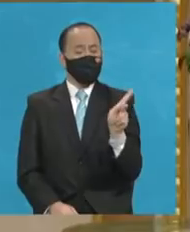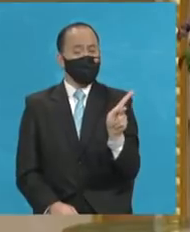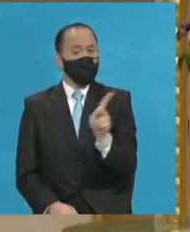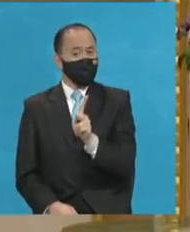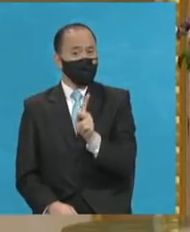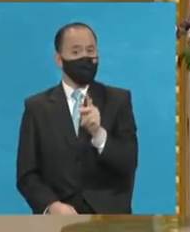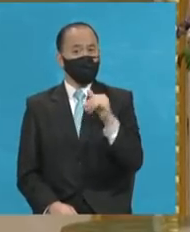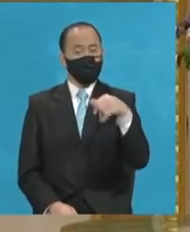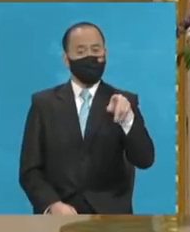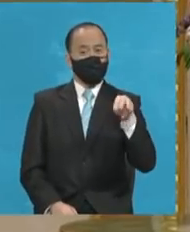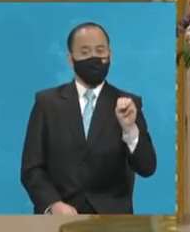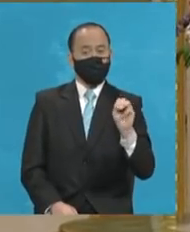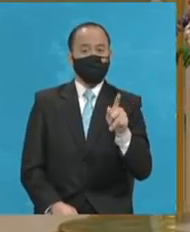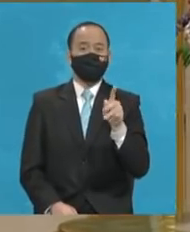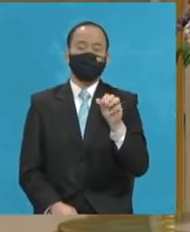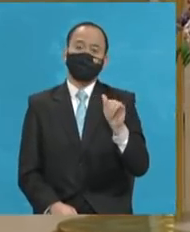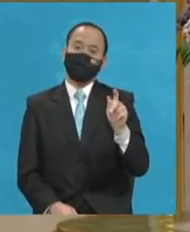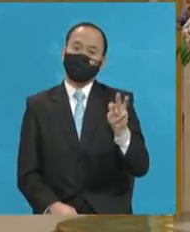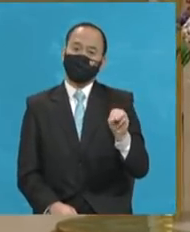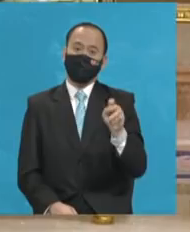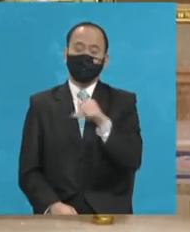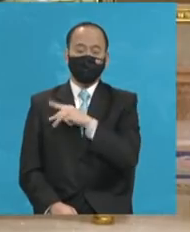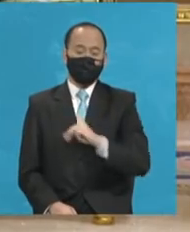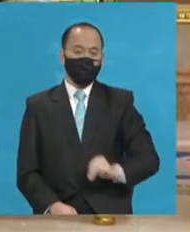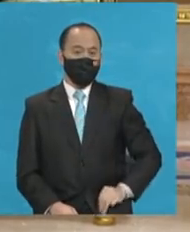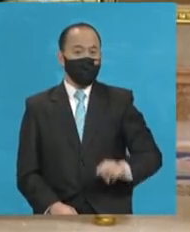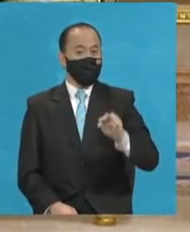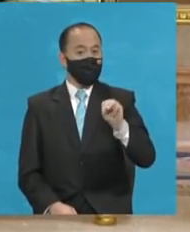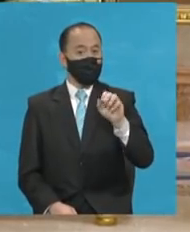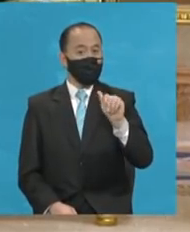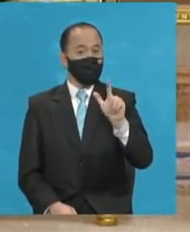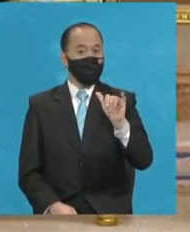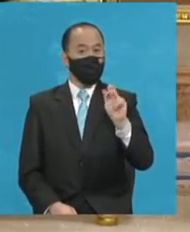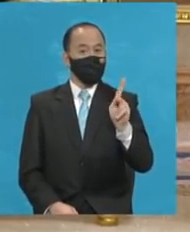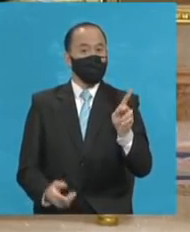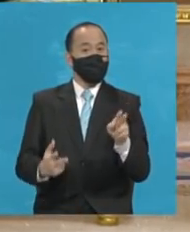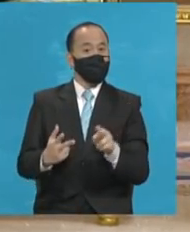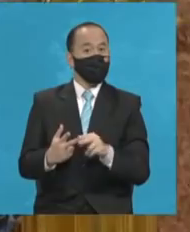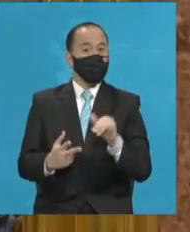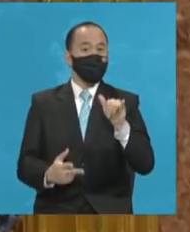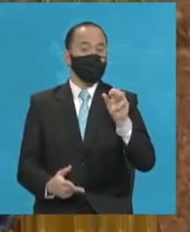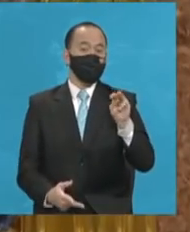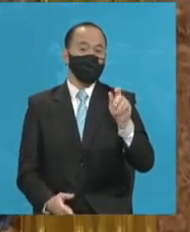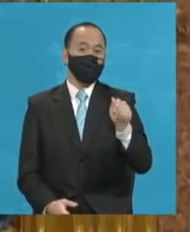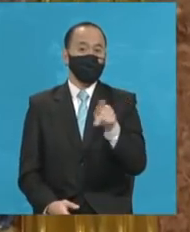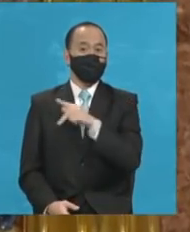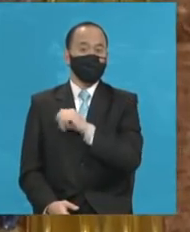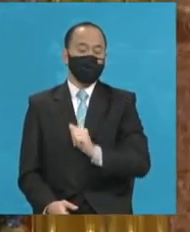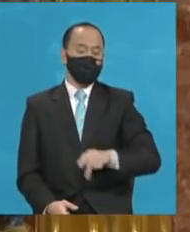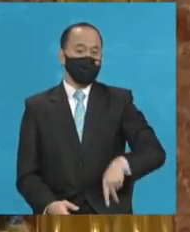yang teramat Mulia Paduka Sri pengiran muda Abdul Malik yang amat Mulia pengiran anak istri pangeran